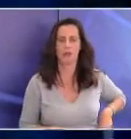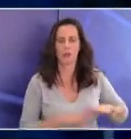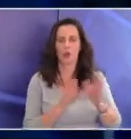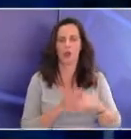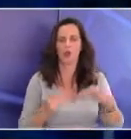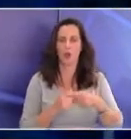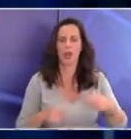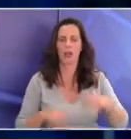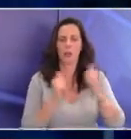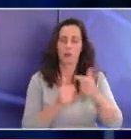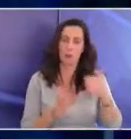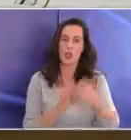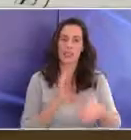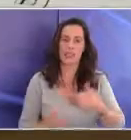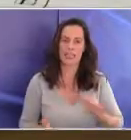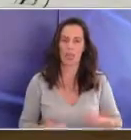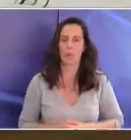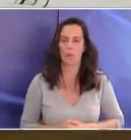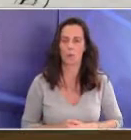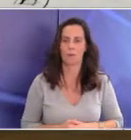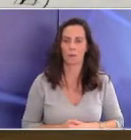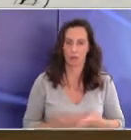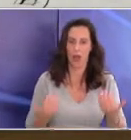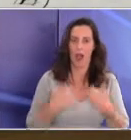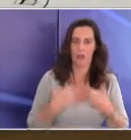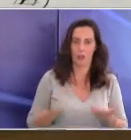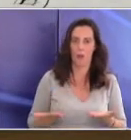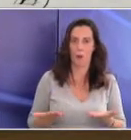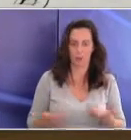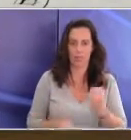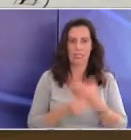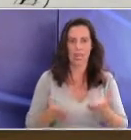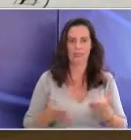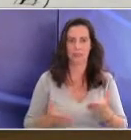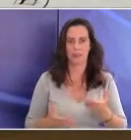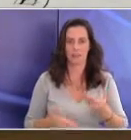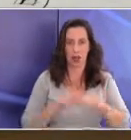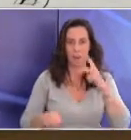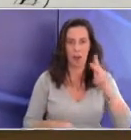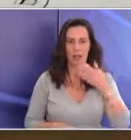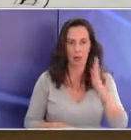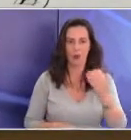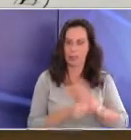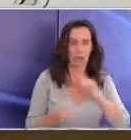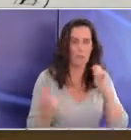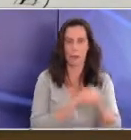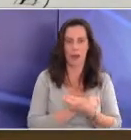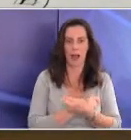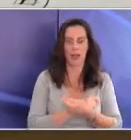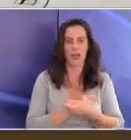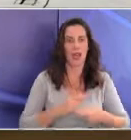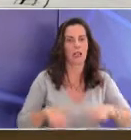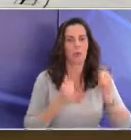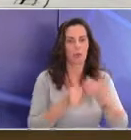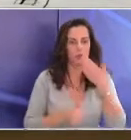ספורט, מה שאולי חסר אצלנו כל כך. אז אנחנו בואו נגדל את זה. תראה, אני אומרת לך, הפועל קטמון נסתה מהפכה של תרבות ספורט בירושלים,